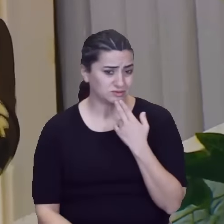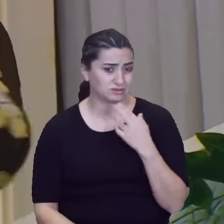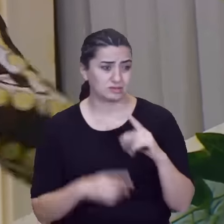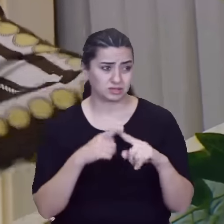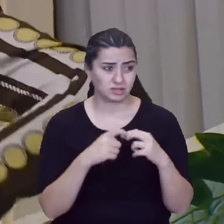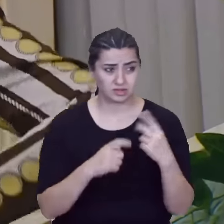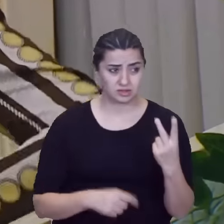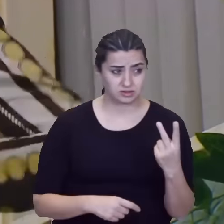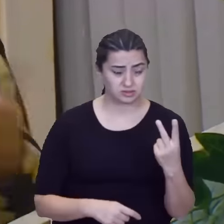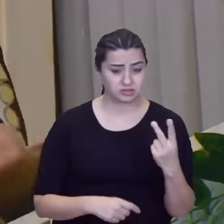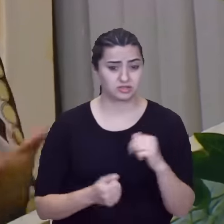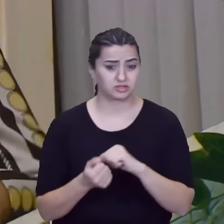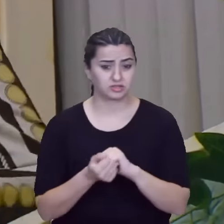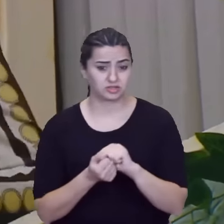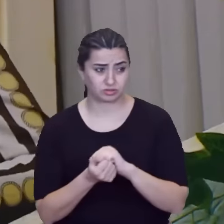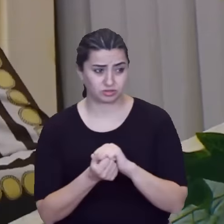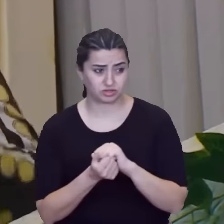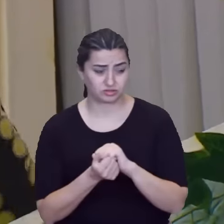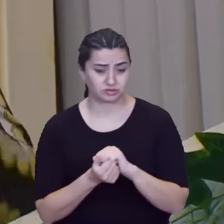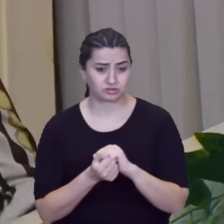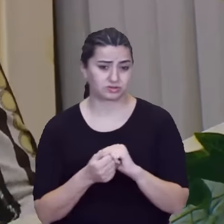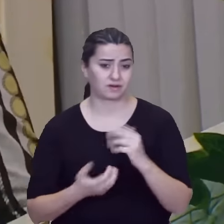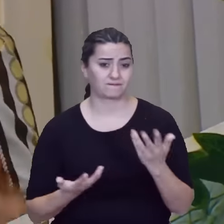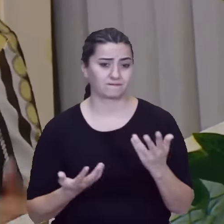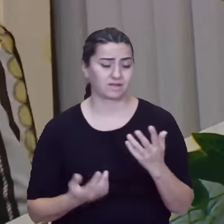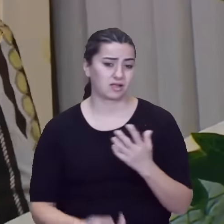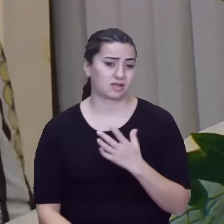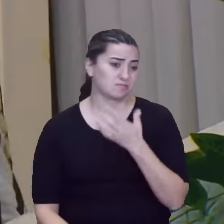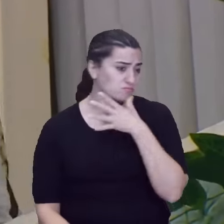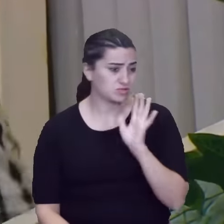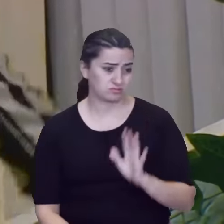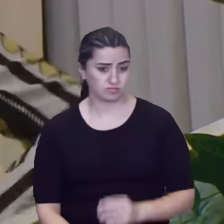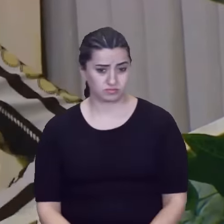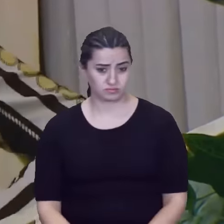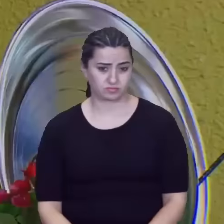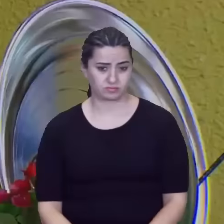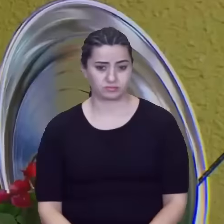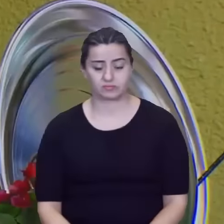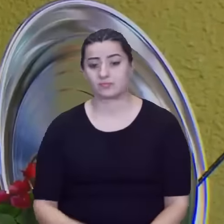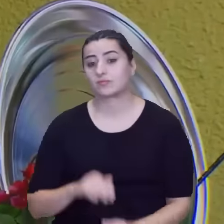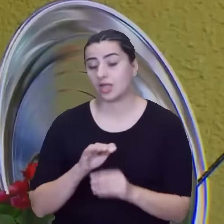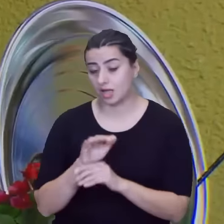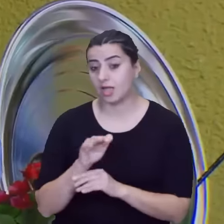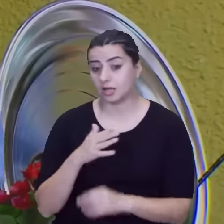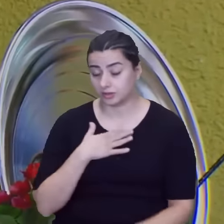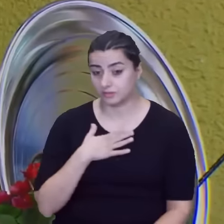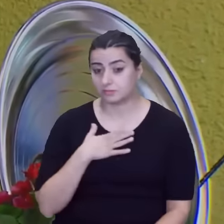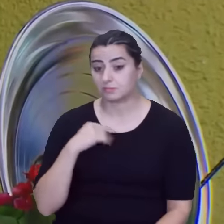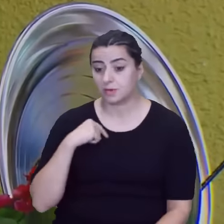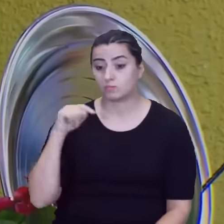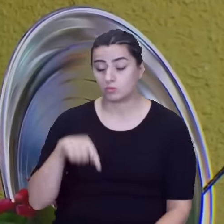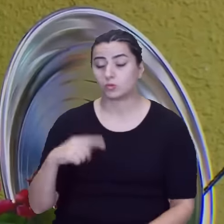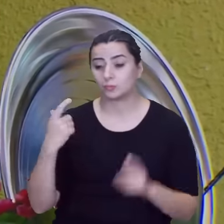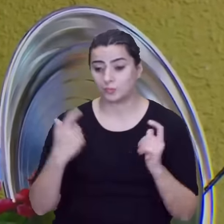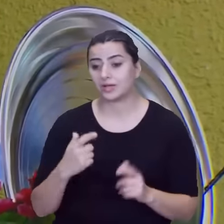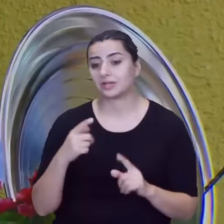TRT 2, çamaşır. Ay annem, bilemedim ben şimdi onu ya. Hayatım, ben bu